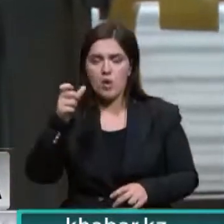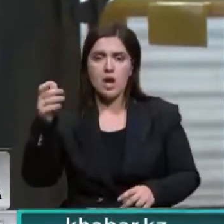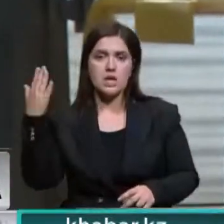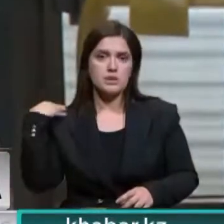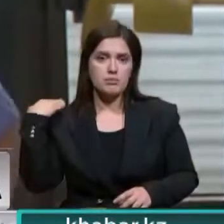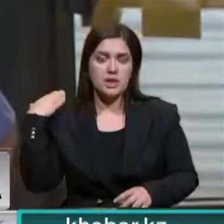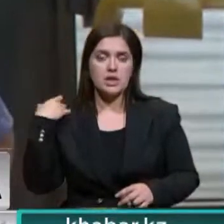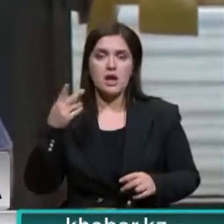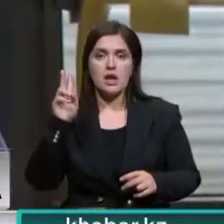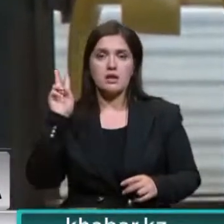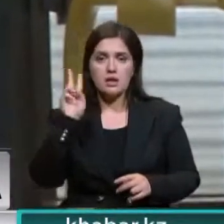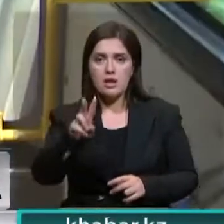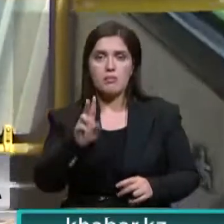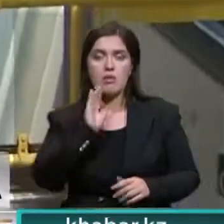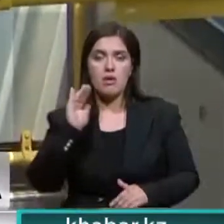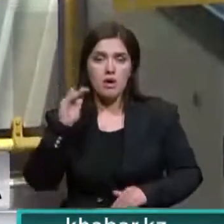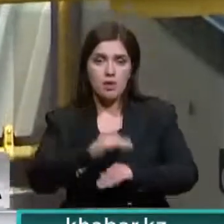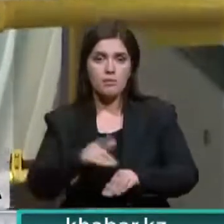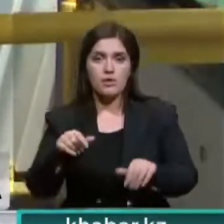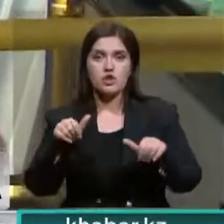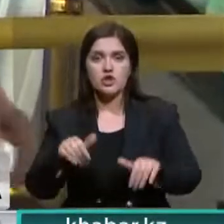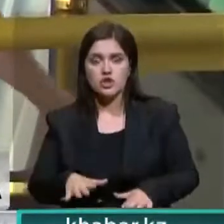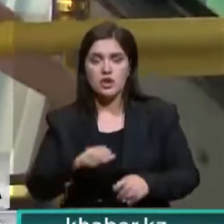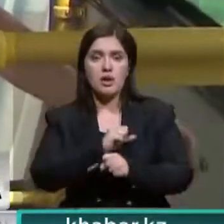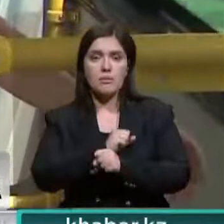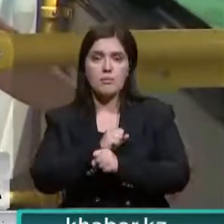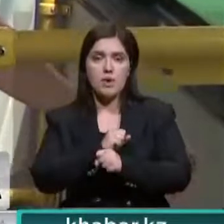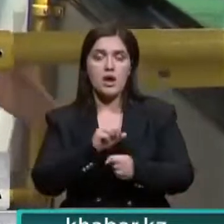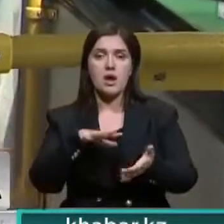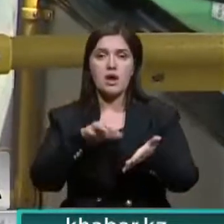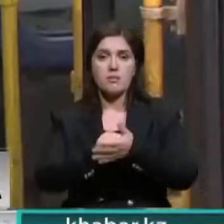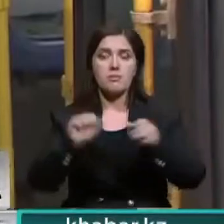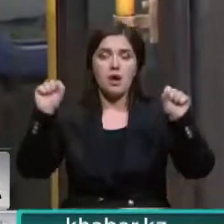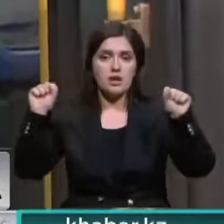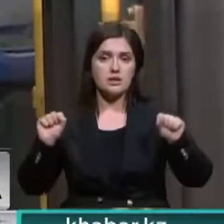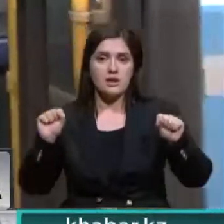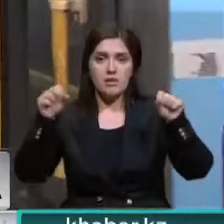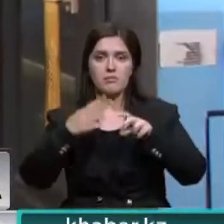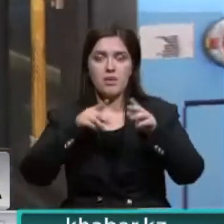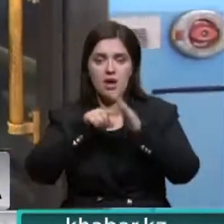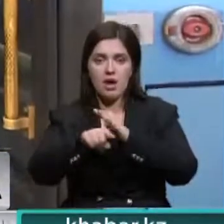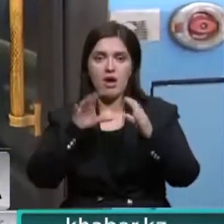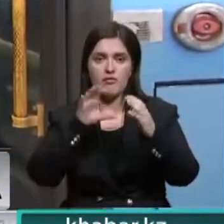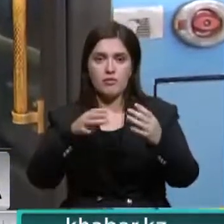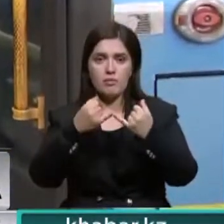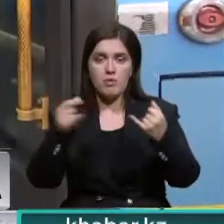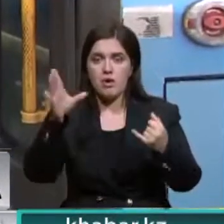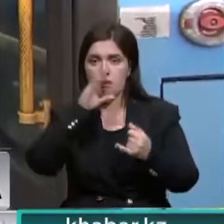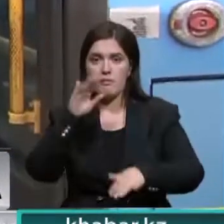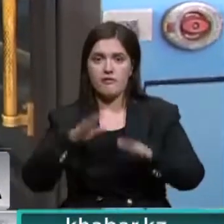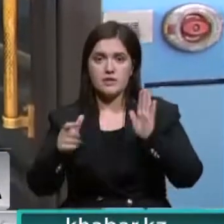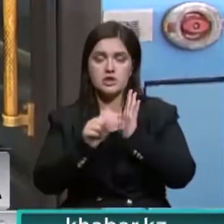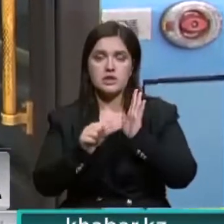на троллейбусе приходится ездить весь день. Вот и решил в перерывах использовать для занятий поручни. Они легко выдерживают его вес